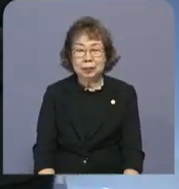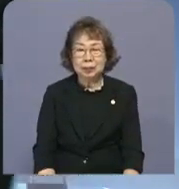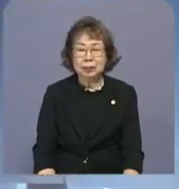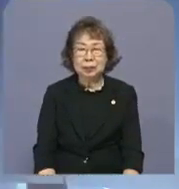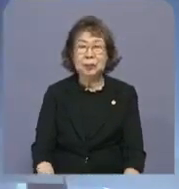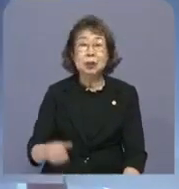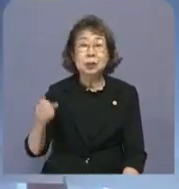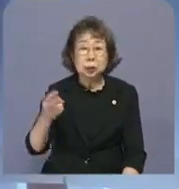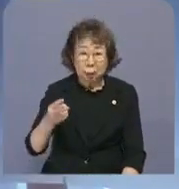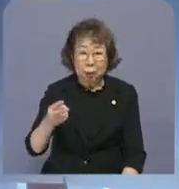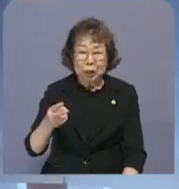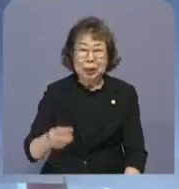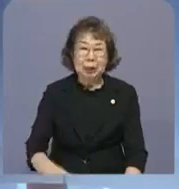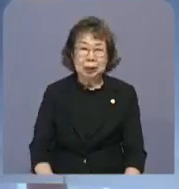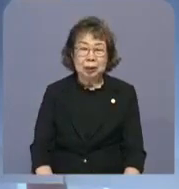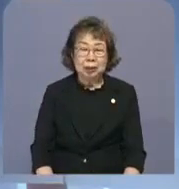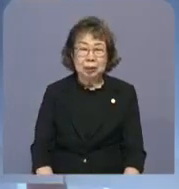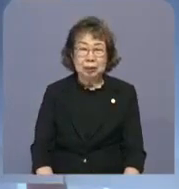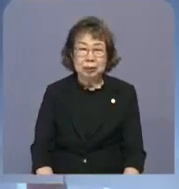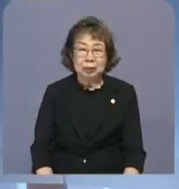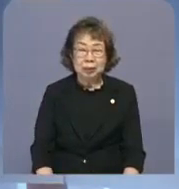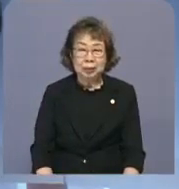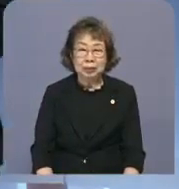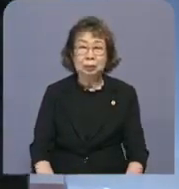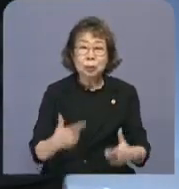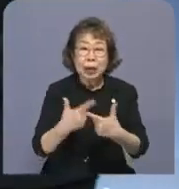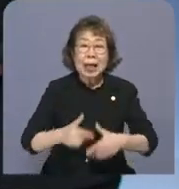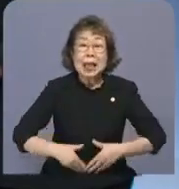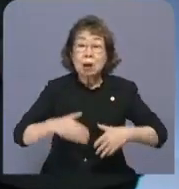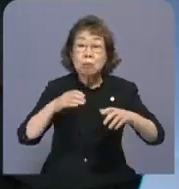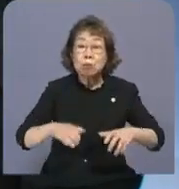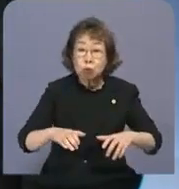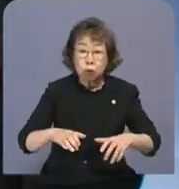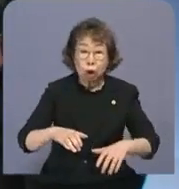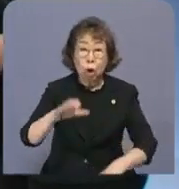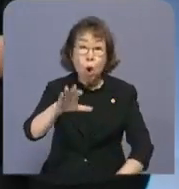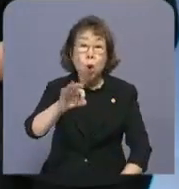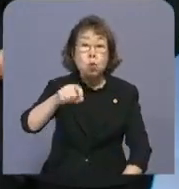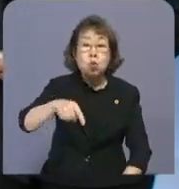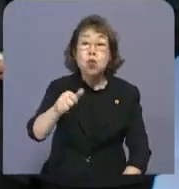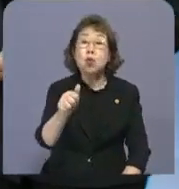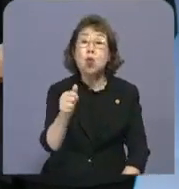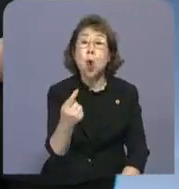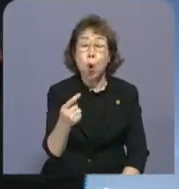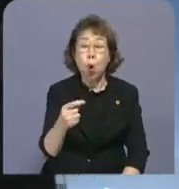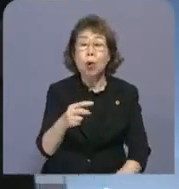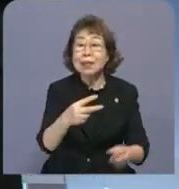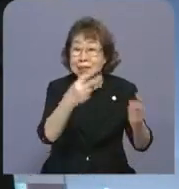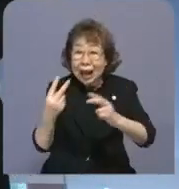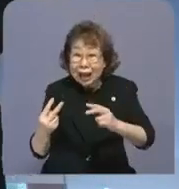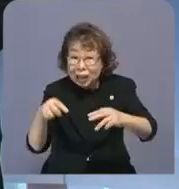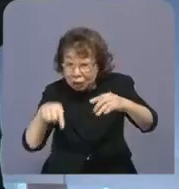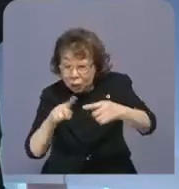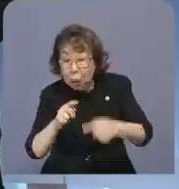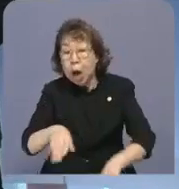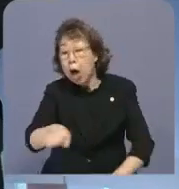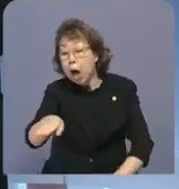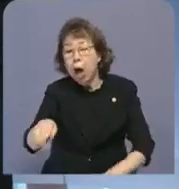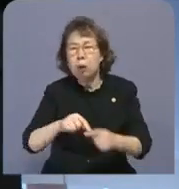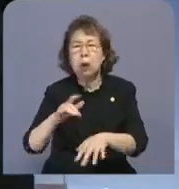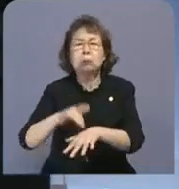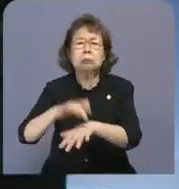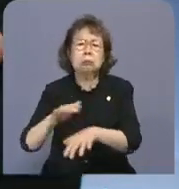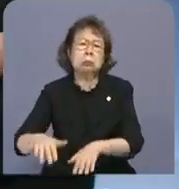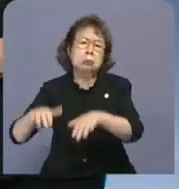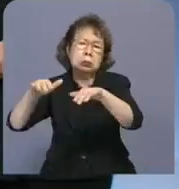4 다음으로 살펴볼 곳은 부산 남구의 범 호 교 모습입니다 옆으로 보이는 이 하천이 바로 상습 침수